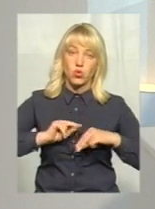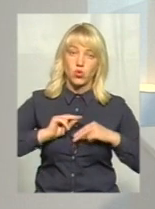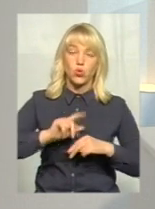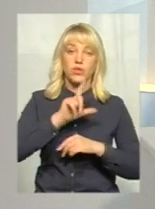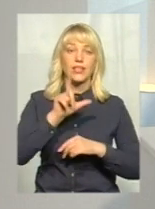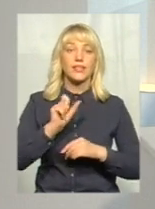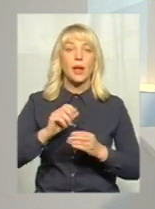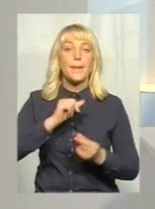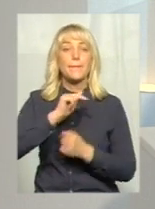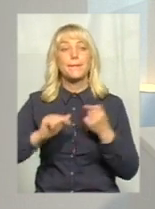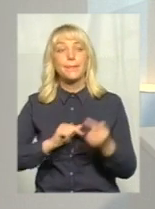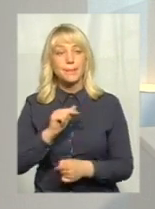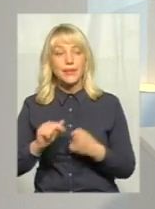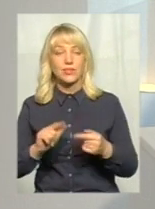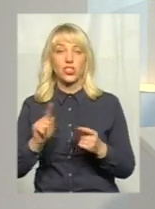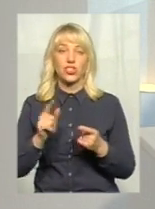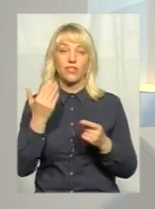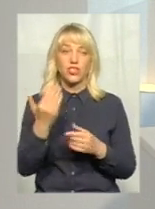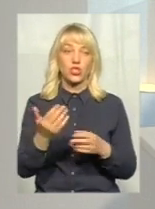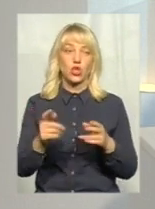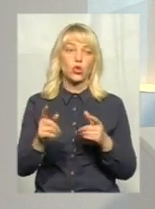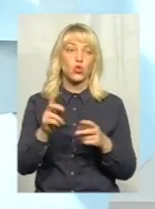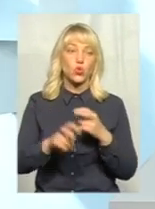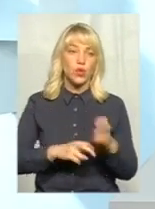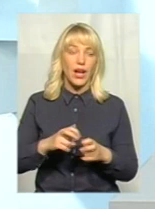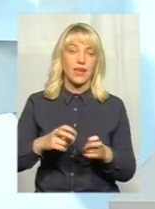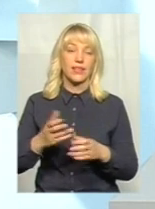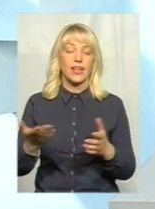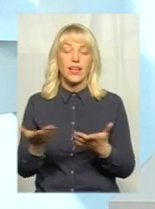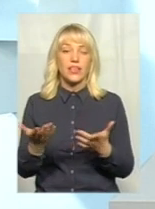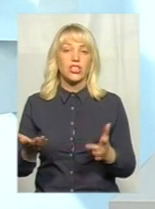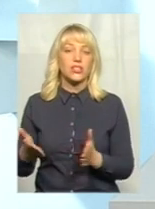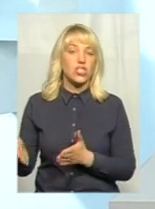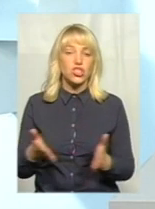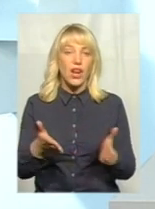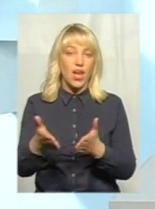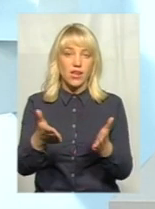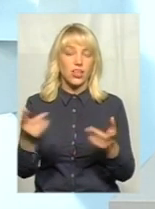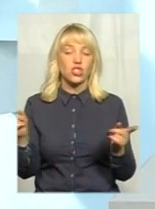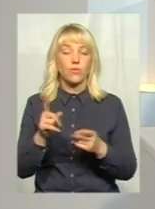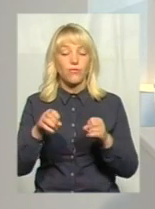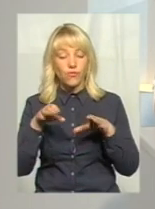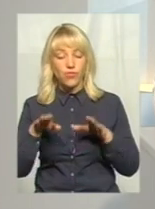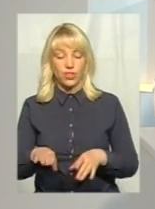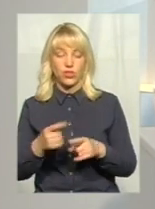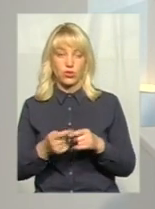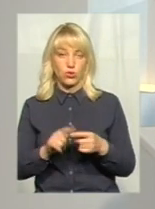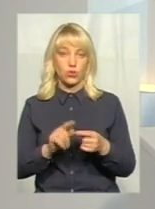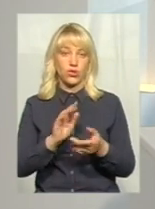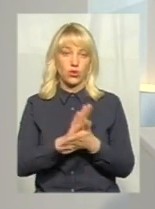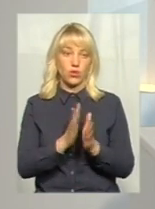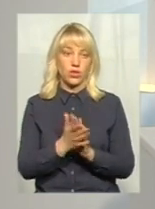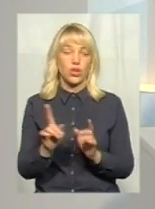якісь шляхи, аби вирішити цю ситуацію, або хоча б якась частина все ж таки от затрималась тут